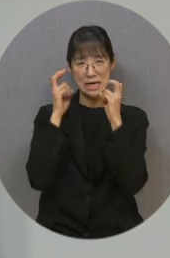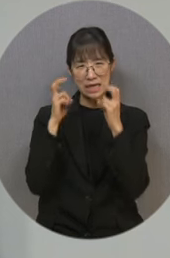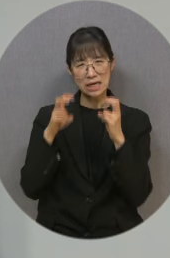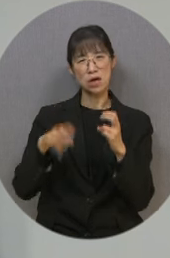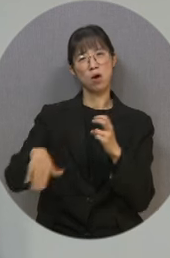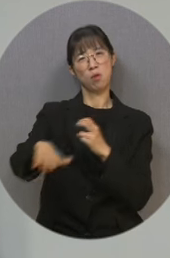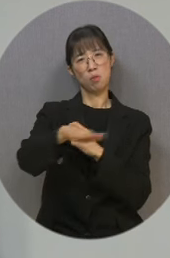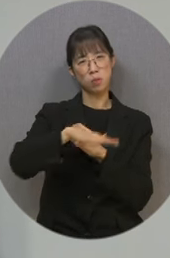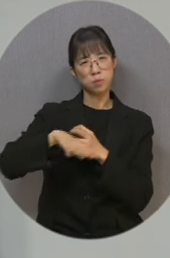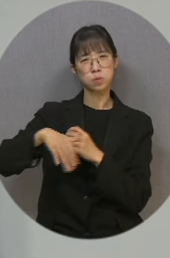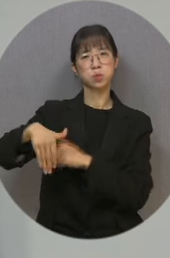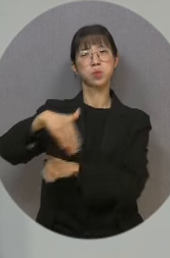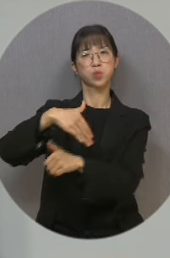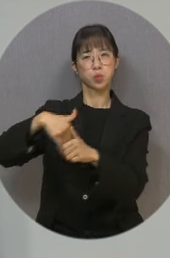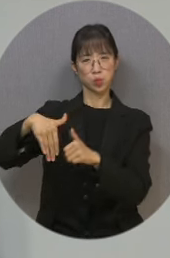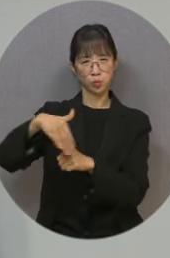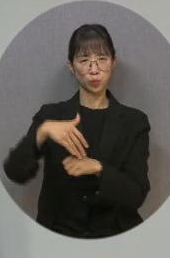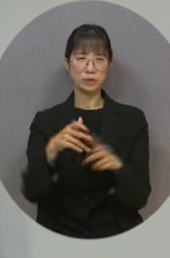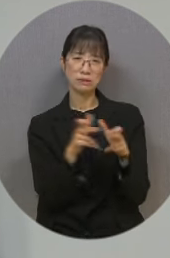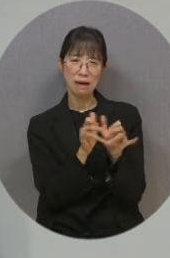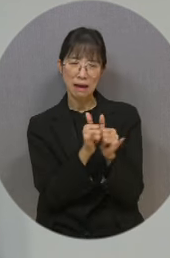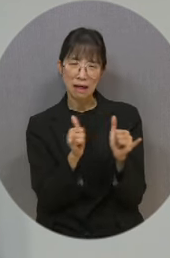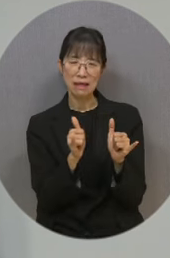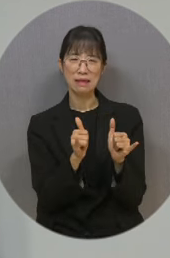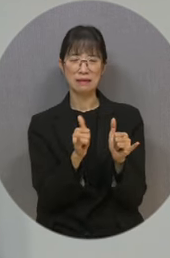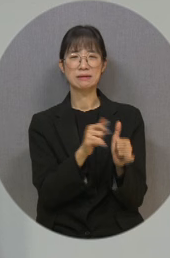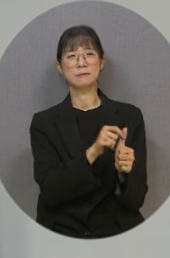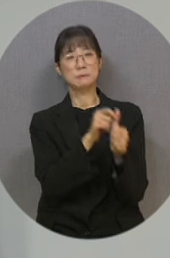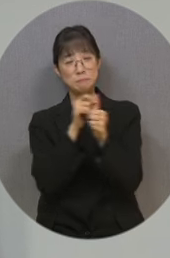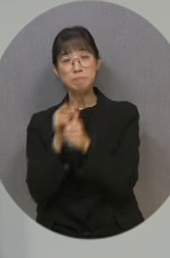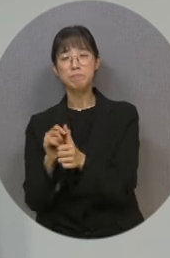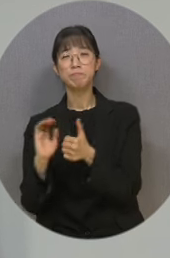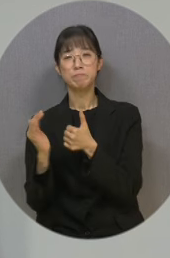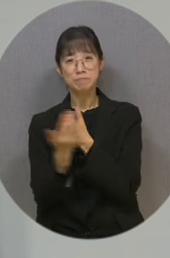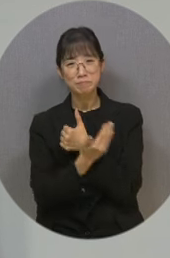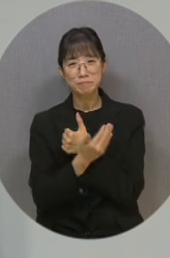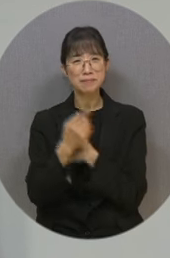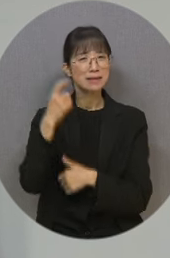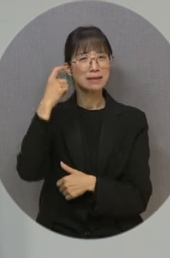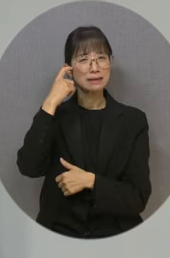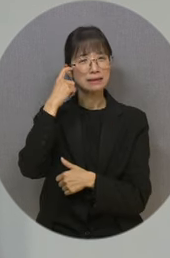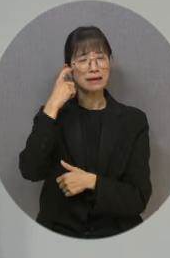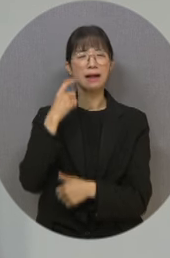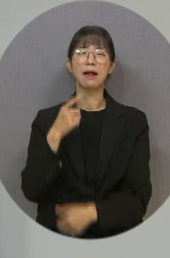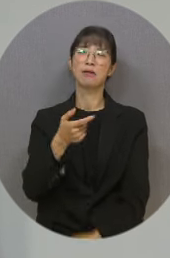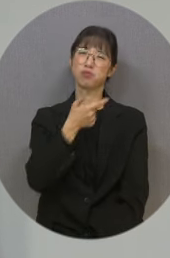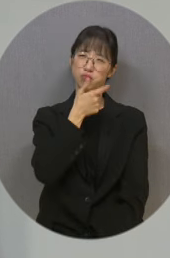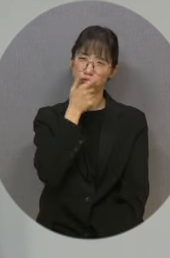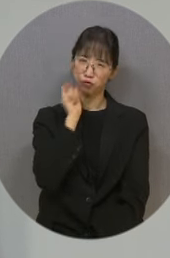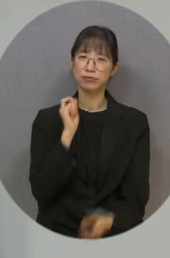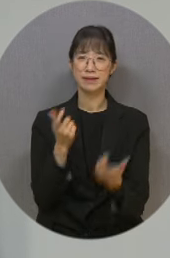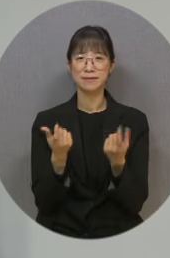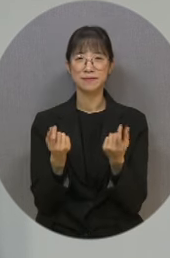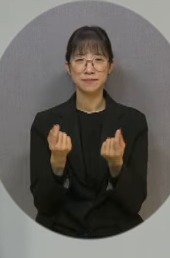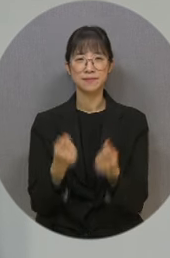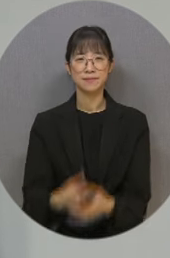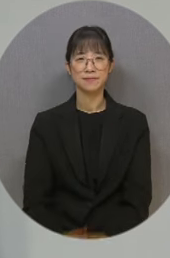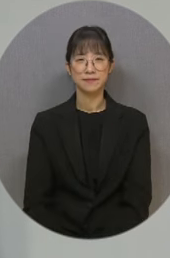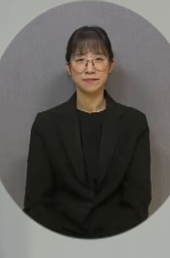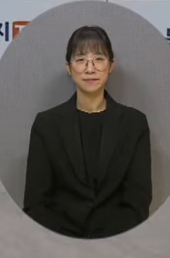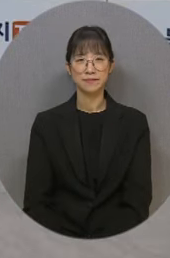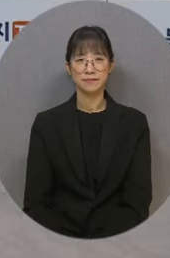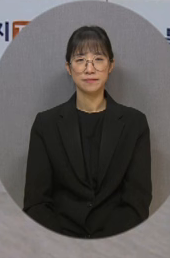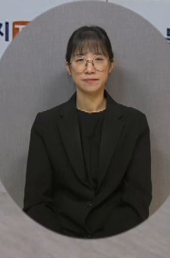전체적인 분위기가 장애인을 포용할 만큼의 그런 인식이 좀 부족하지 않았나 그런 생각이 듭니다